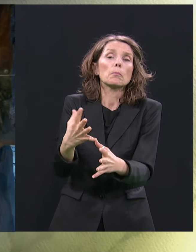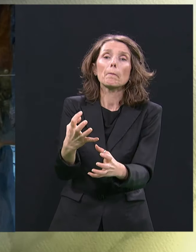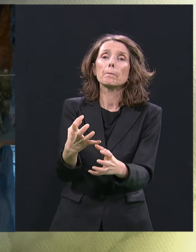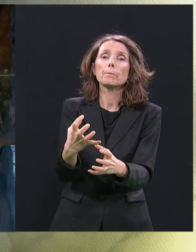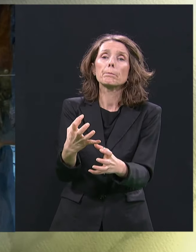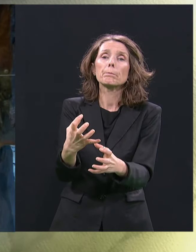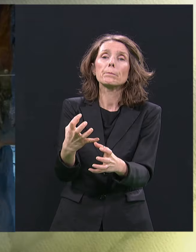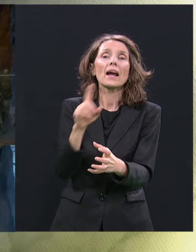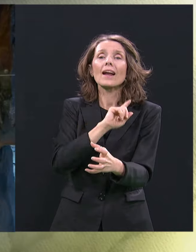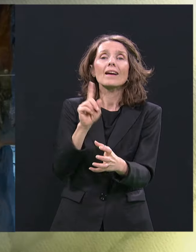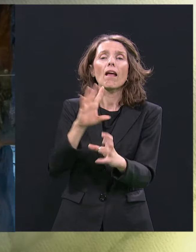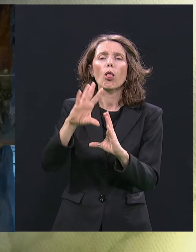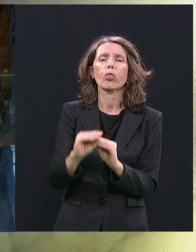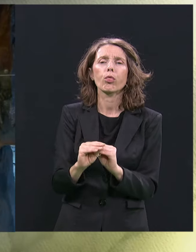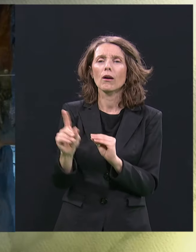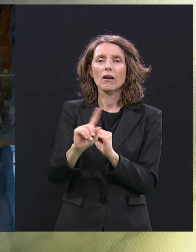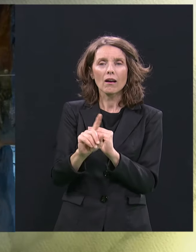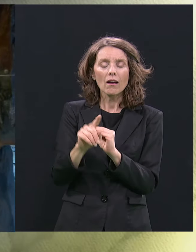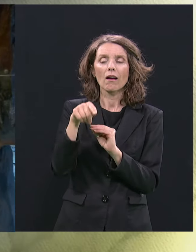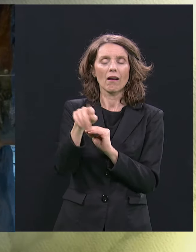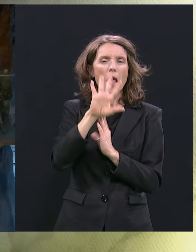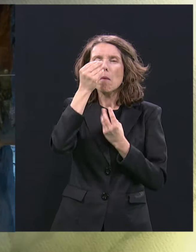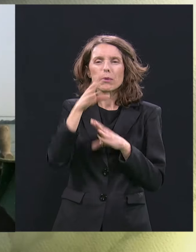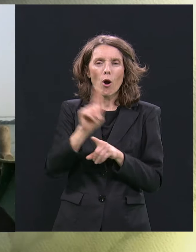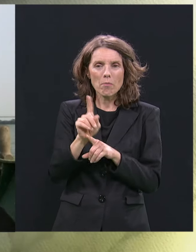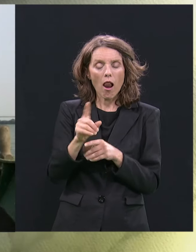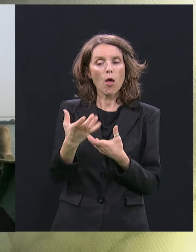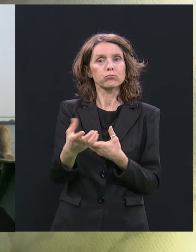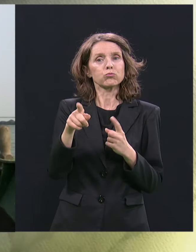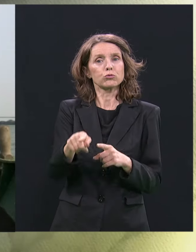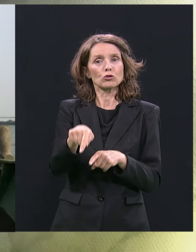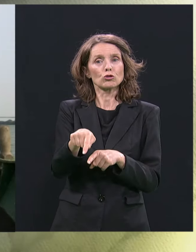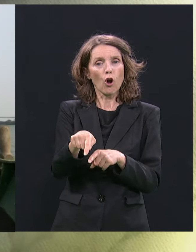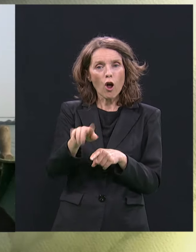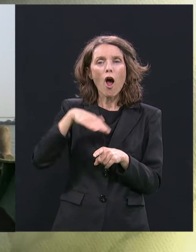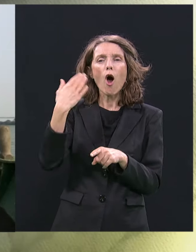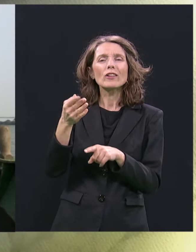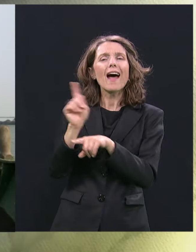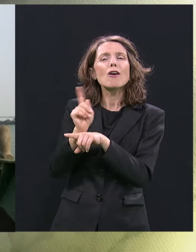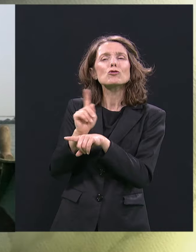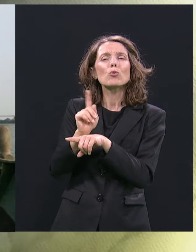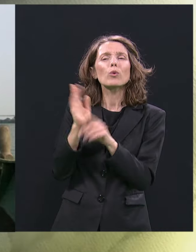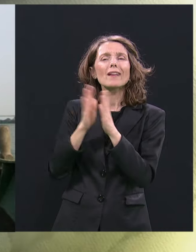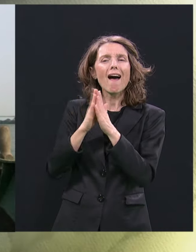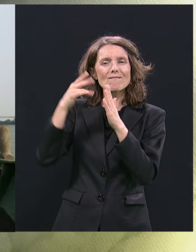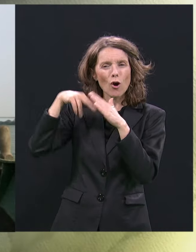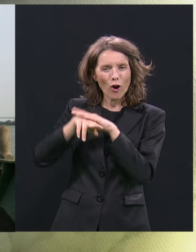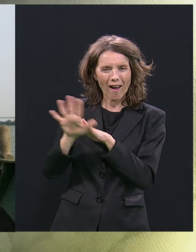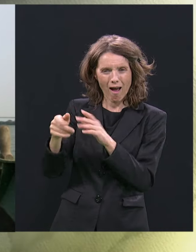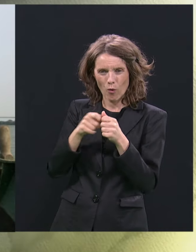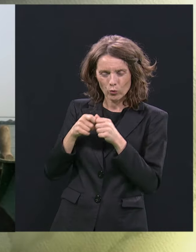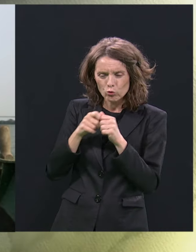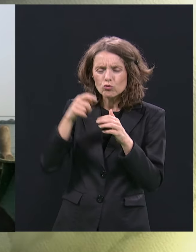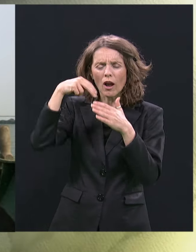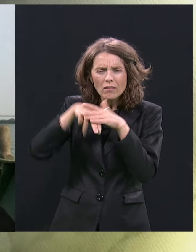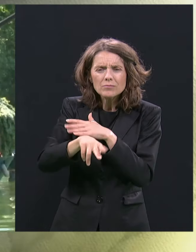se do današnjeg dana. Udruženje Žuta Foka je kroz svoje aktivnosti, kroz ronilačke